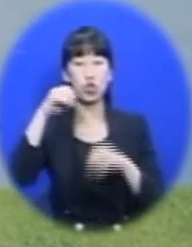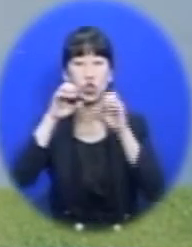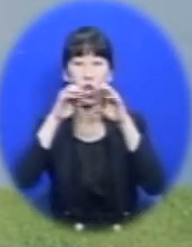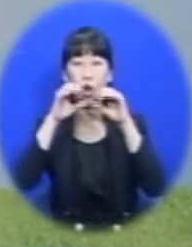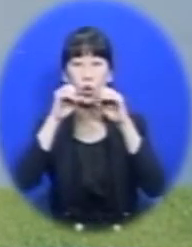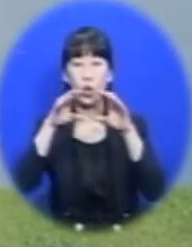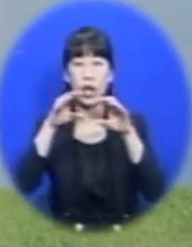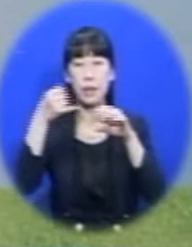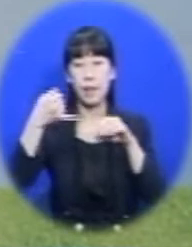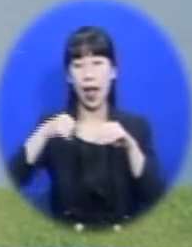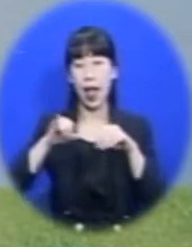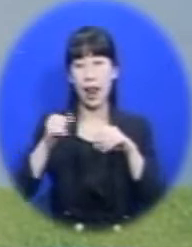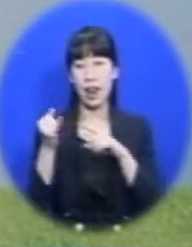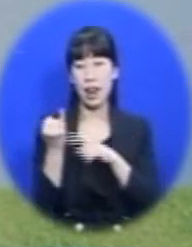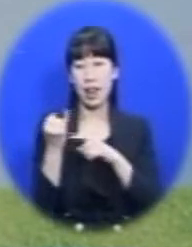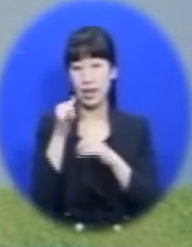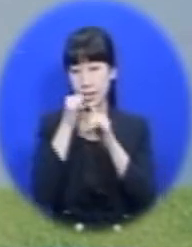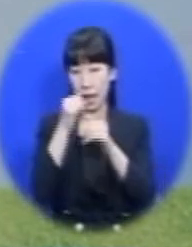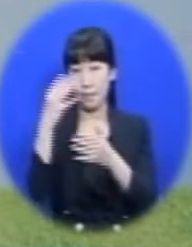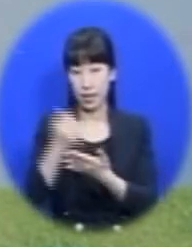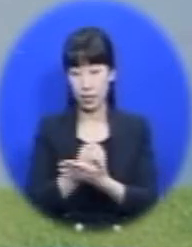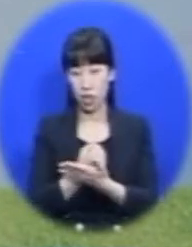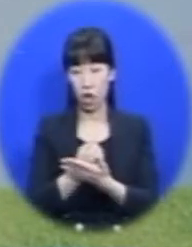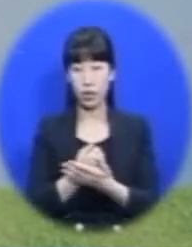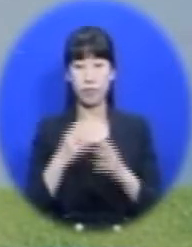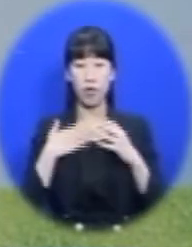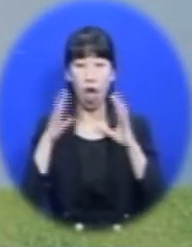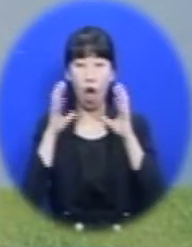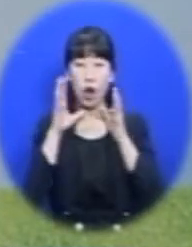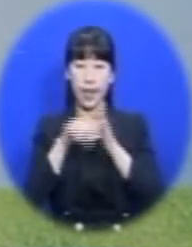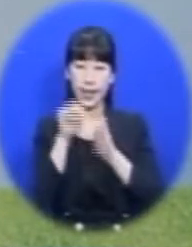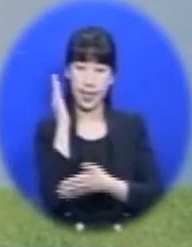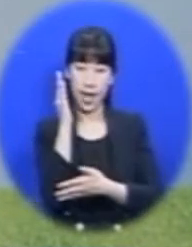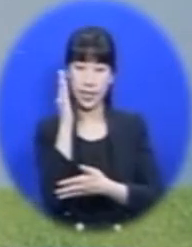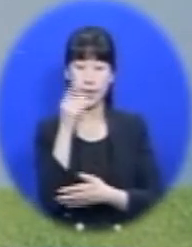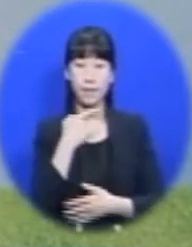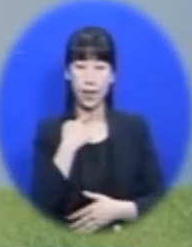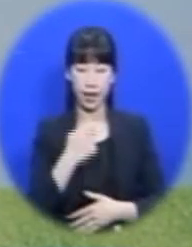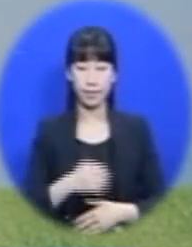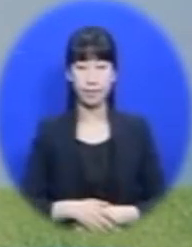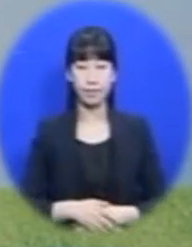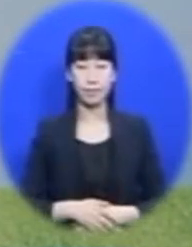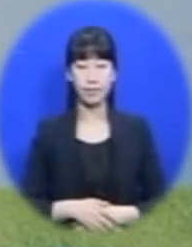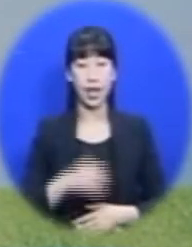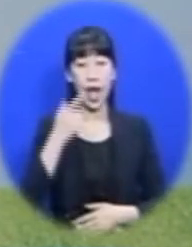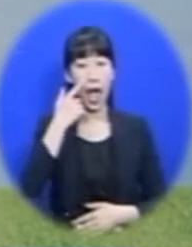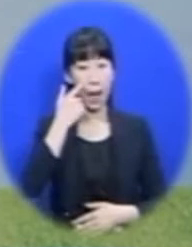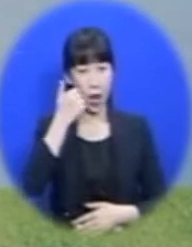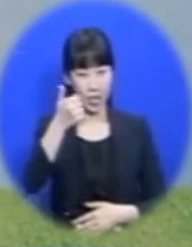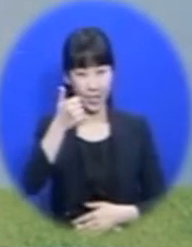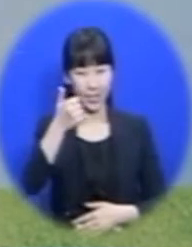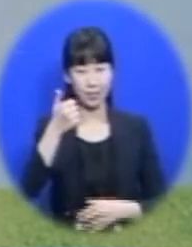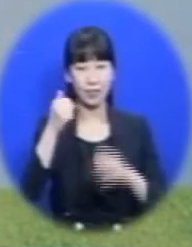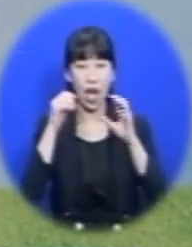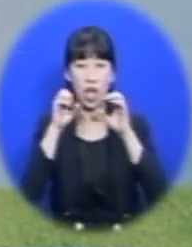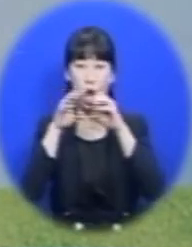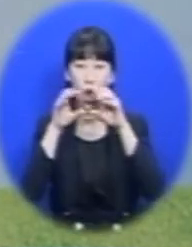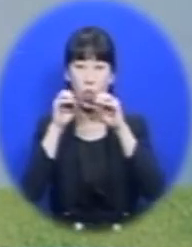중국 선교사예요. 그 어릴 때 이야기를 했습니다. 아버님 선교사님은 전도 여행을